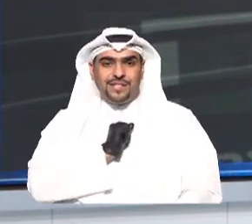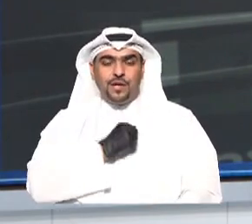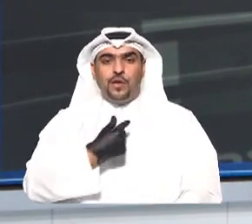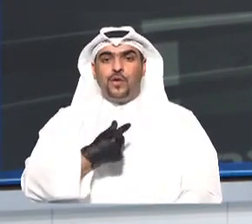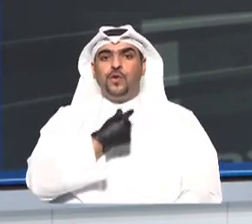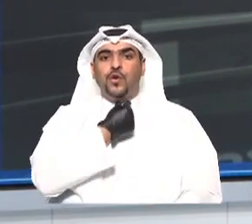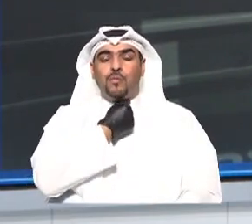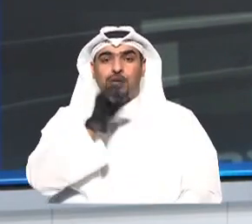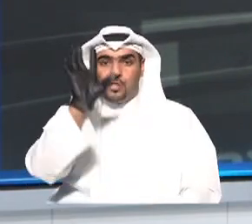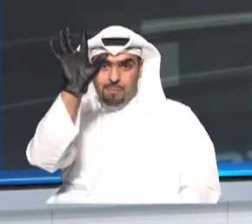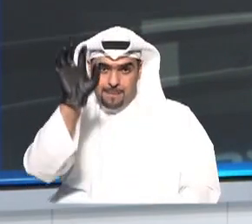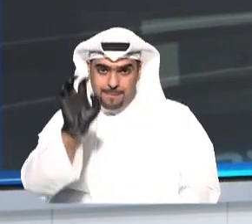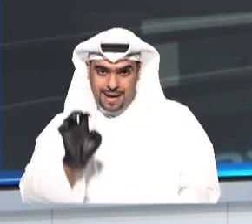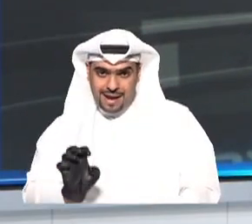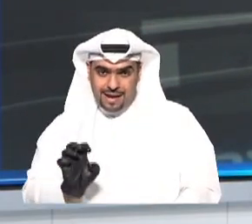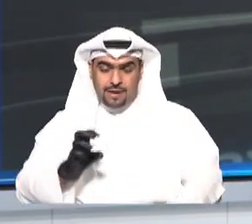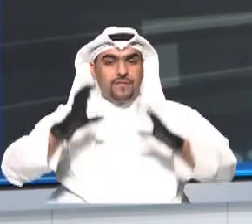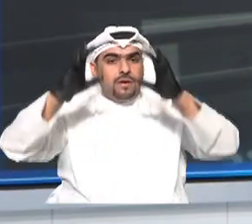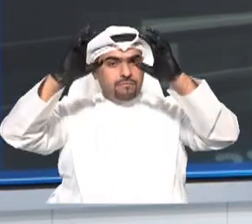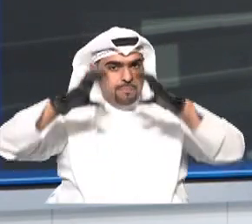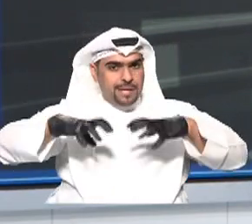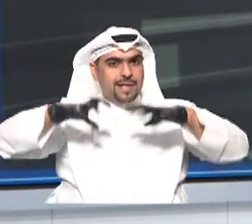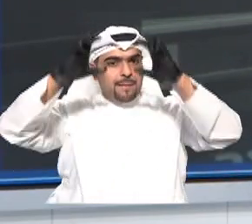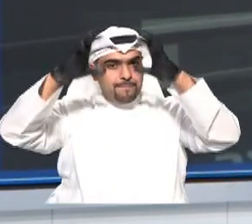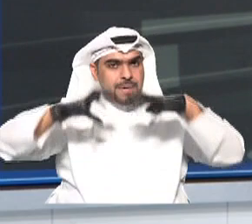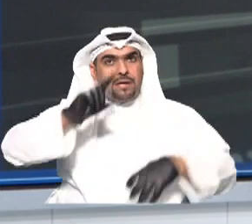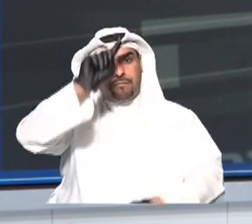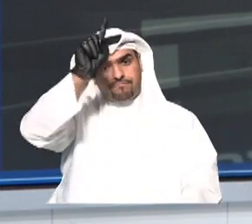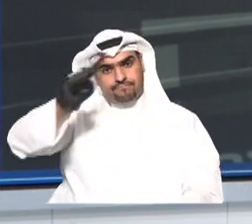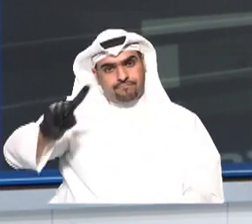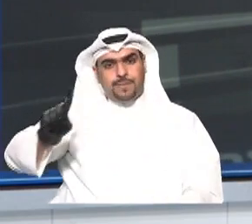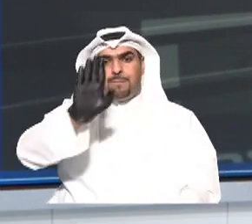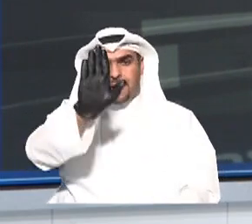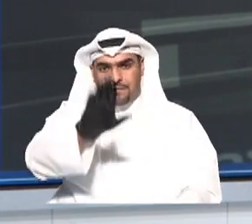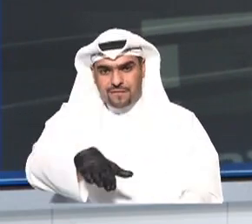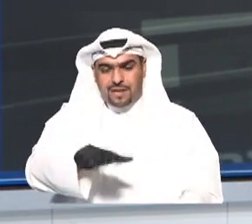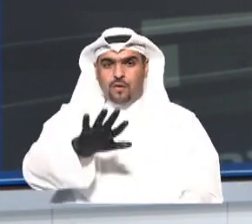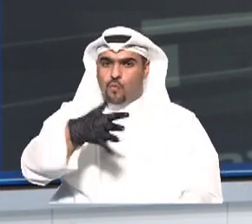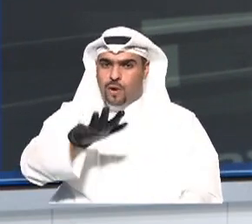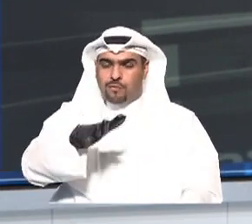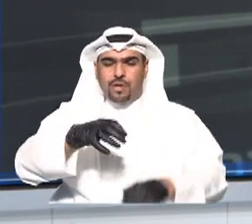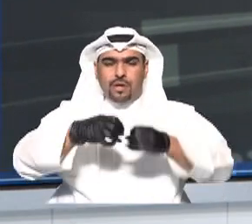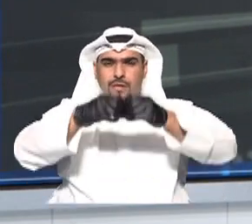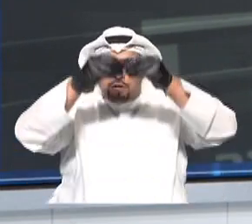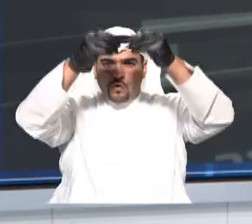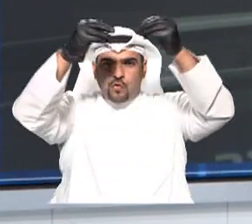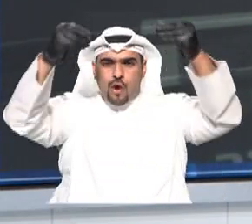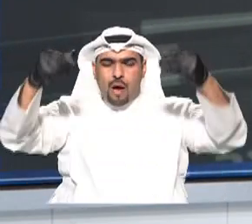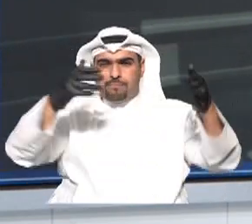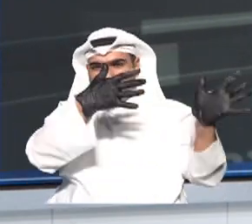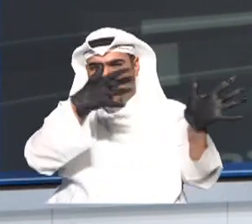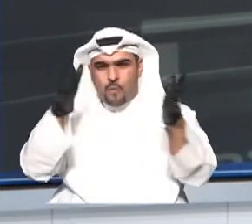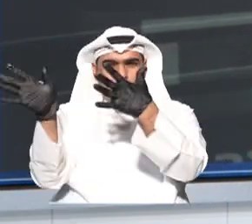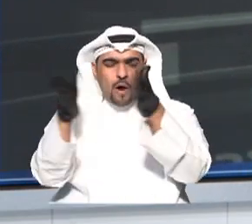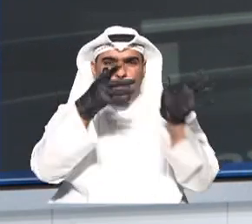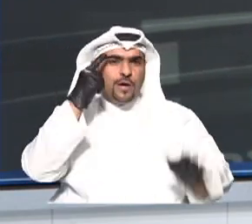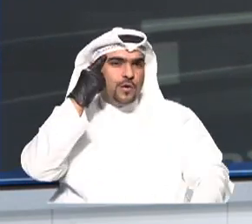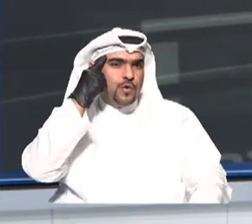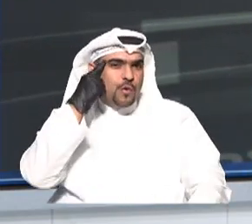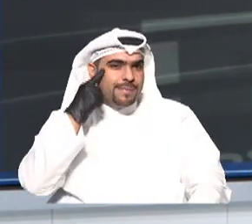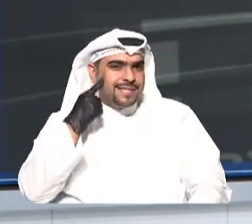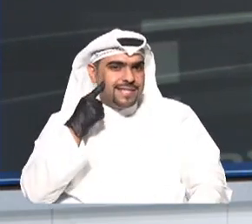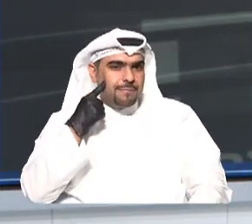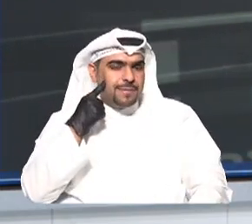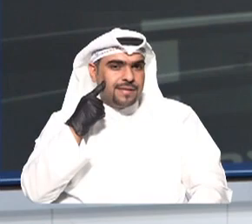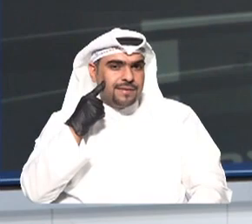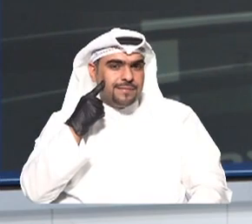فرصة لأمطار متفرقة قد تكون رعدية أحيانا، وأيضا فرصة للغبار يوم السبت، ونشاط في الرياح الجنوبية الشرقية قد تزيد